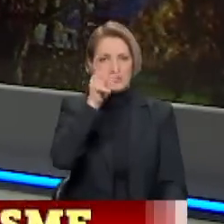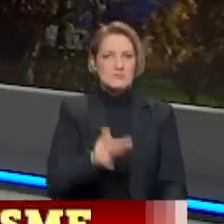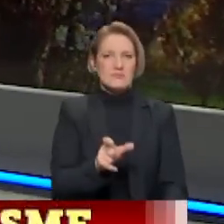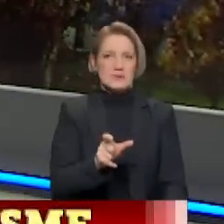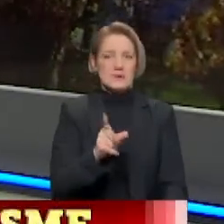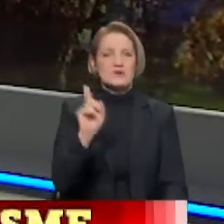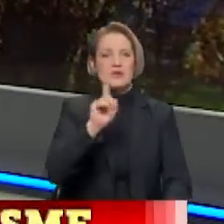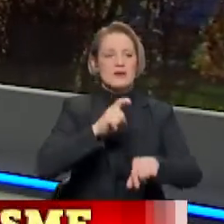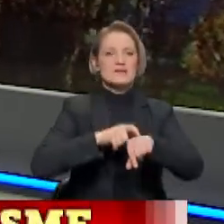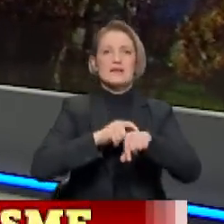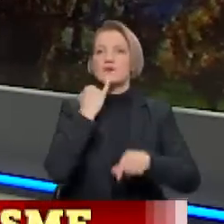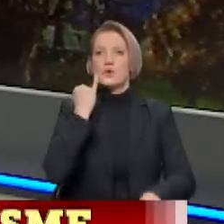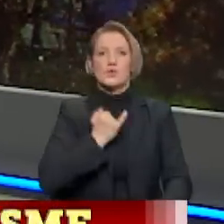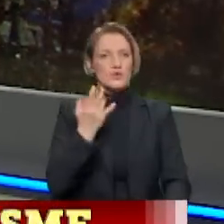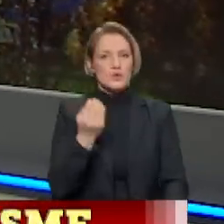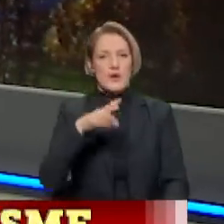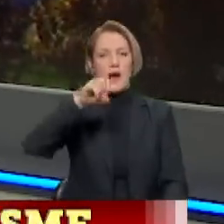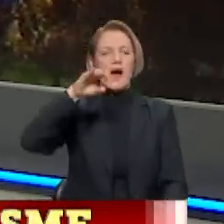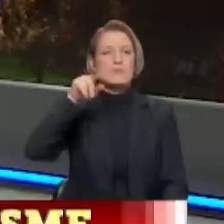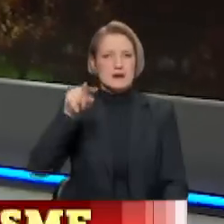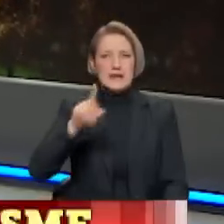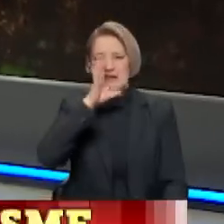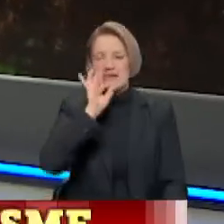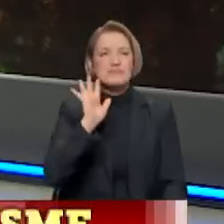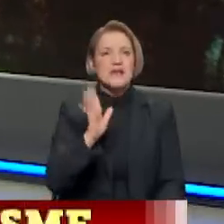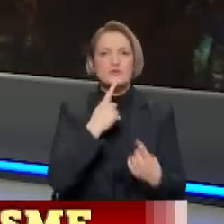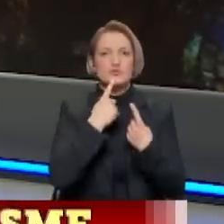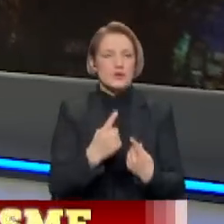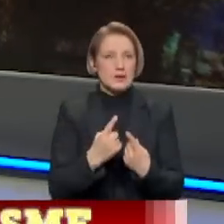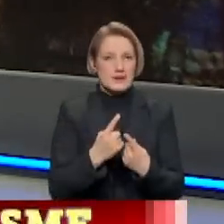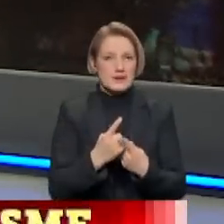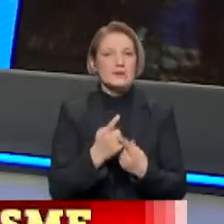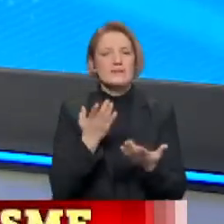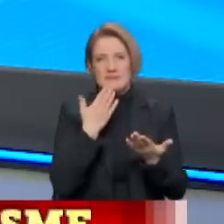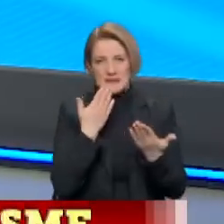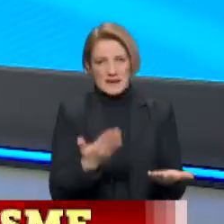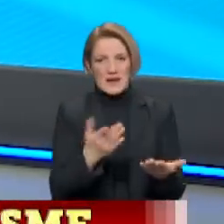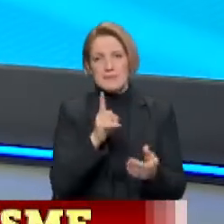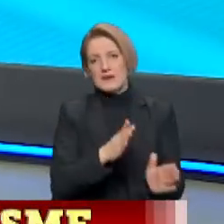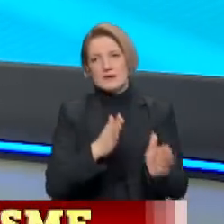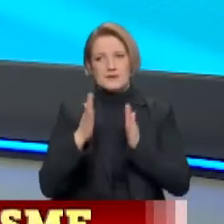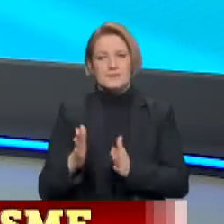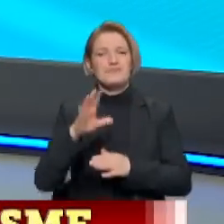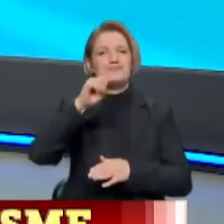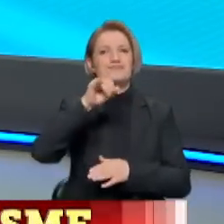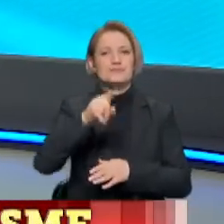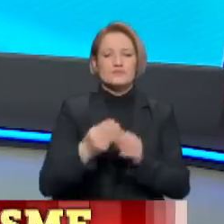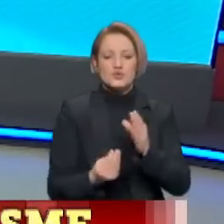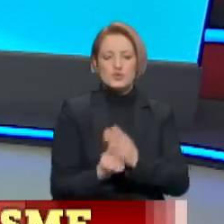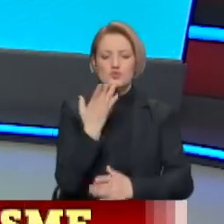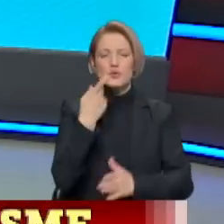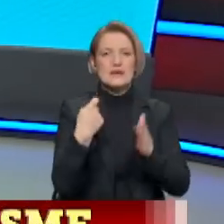birisi Çalar Saat'te. Peki AK Parti'de kim ne söyledi derken bir yandan da AK Parti'nin